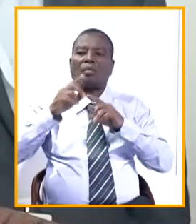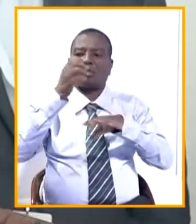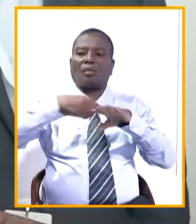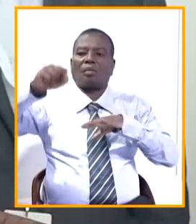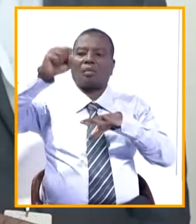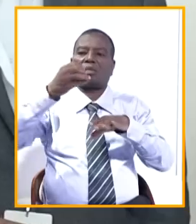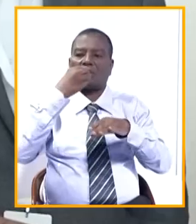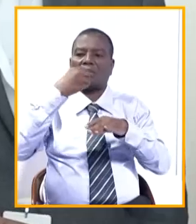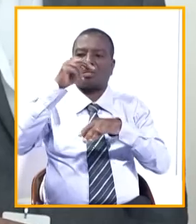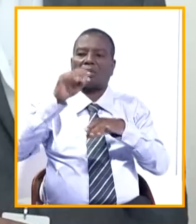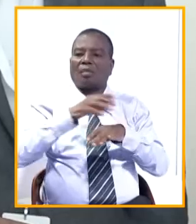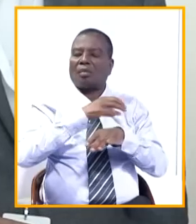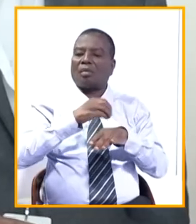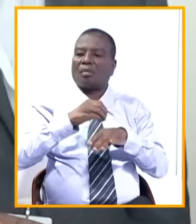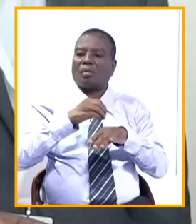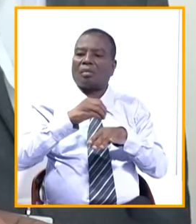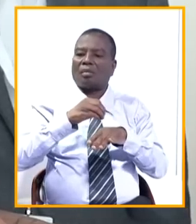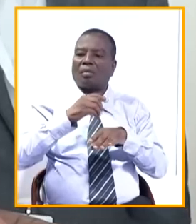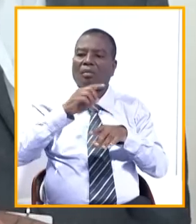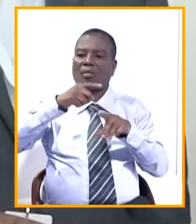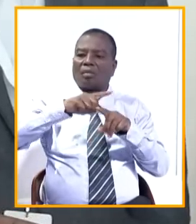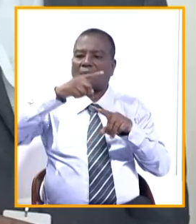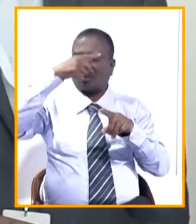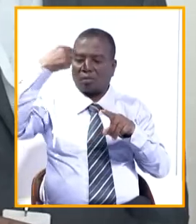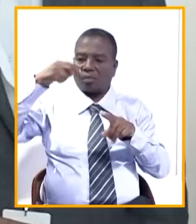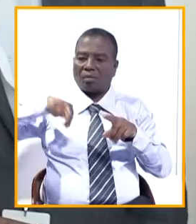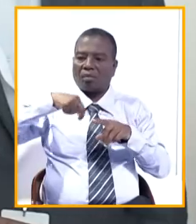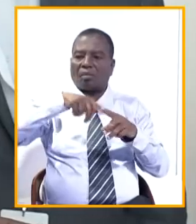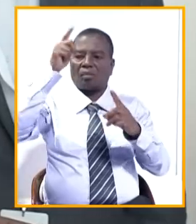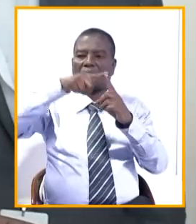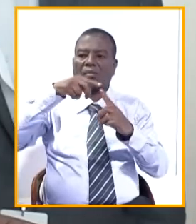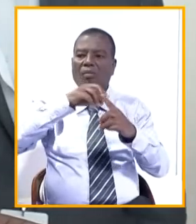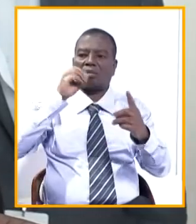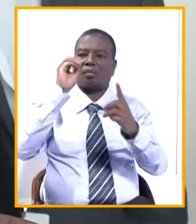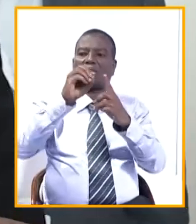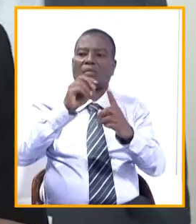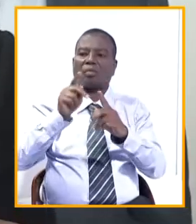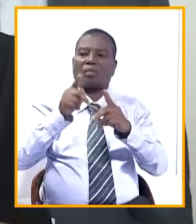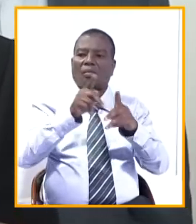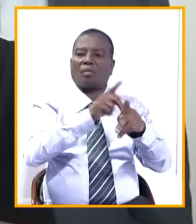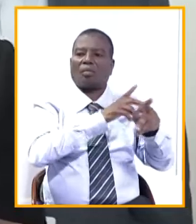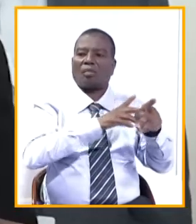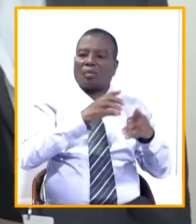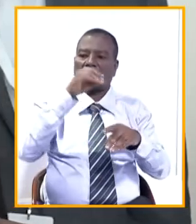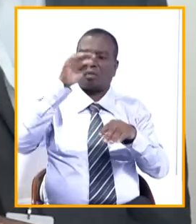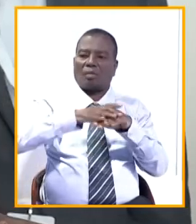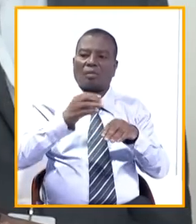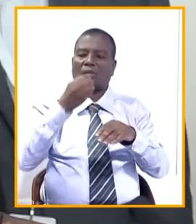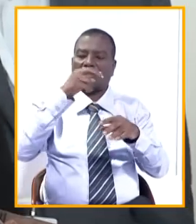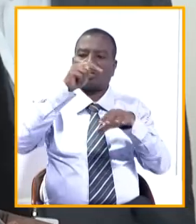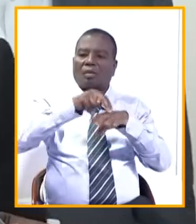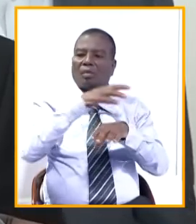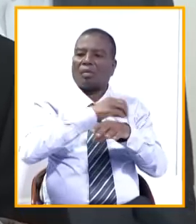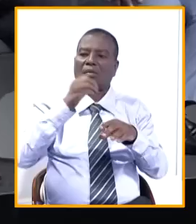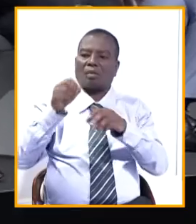alimentaire, de sécurité alimentaire, puisque nous aurons atteint nos objectifs de développement en matière d'alimentation,